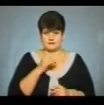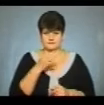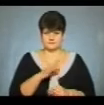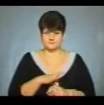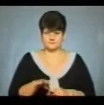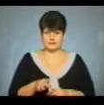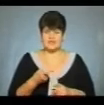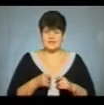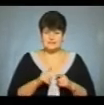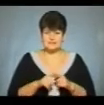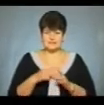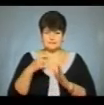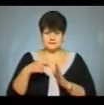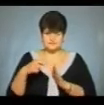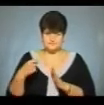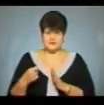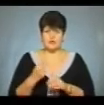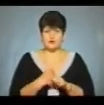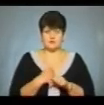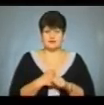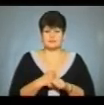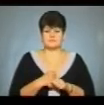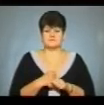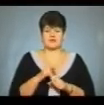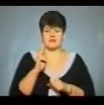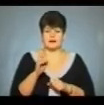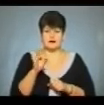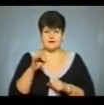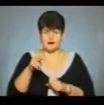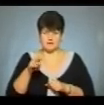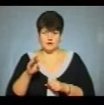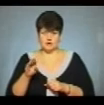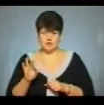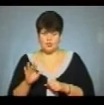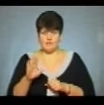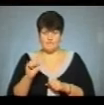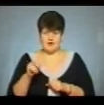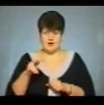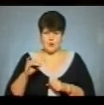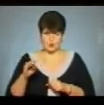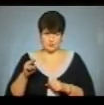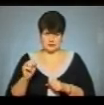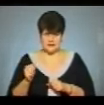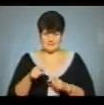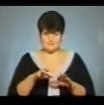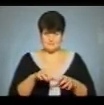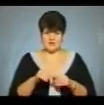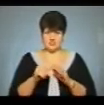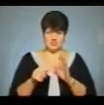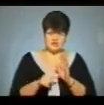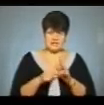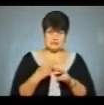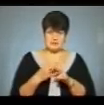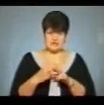Це кадри з приміщення, де видобували криптовалюту. На місці події працювала слідчо-оперативна група. Під час обшуку правоохоронці вилучили 16